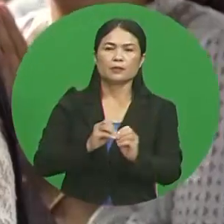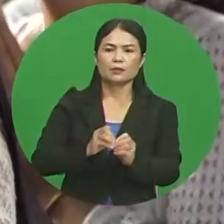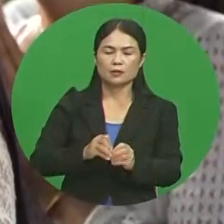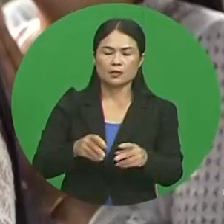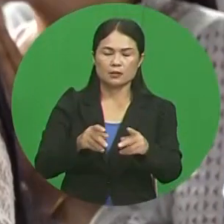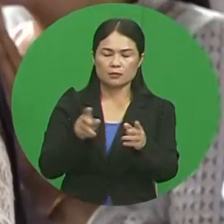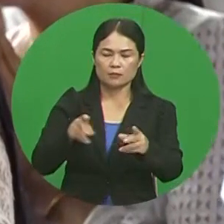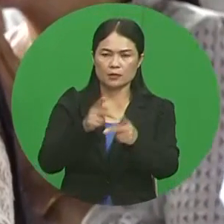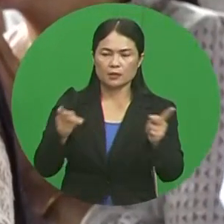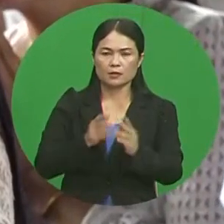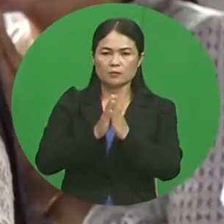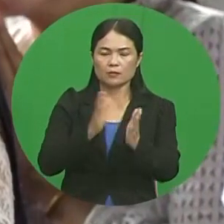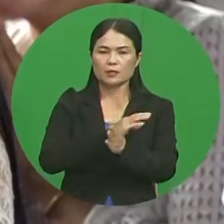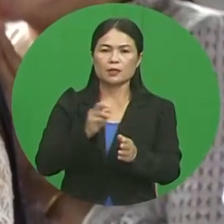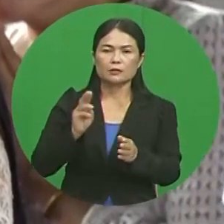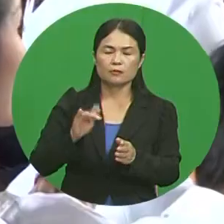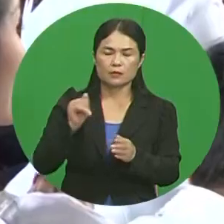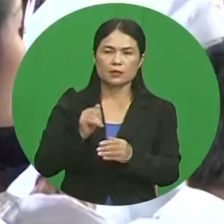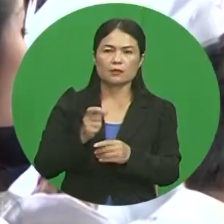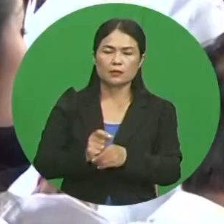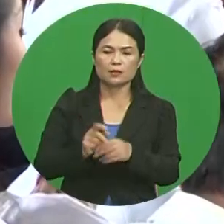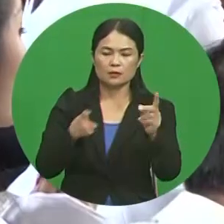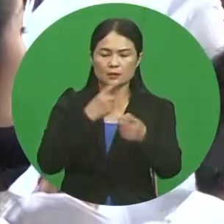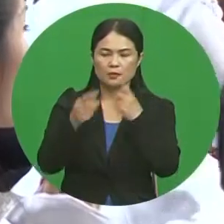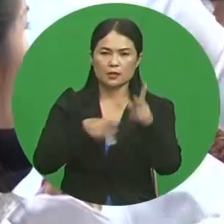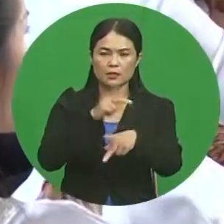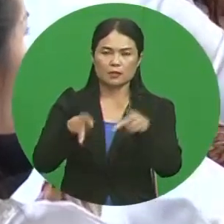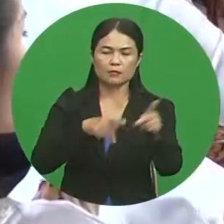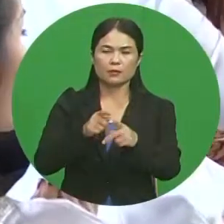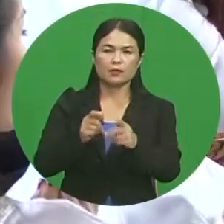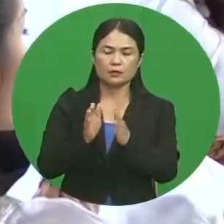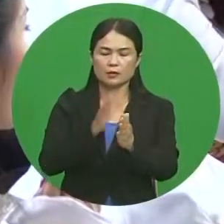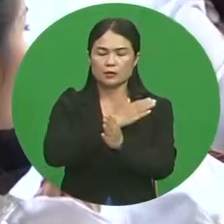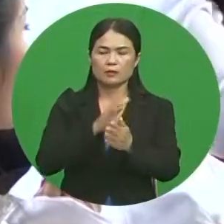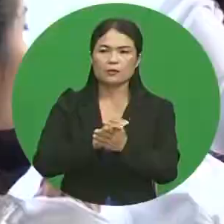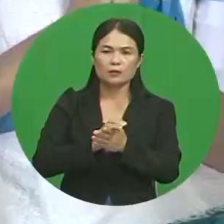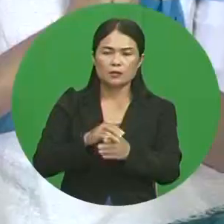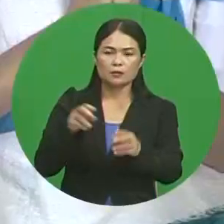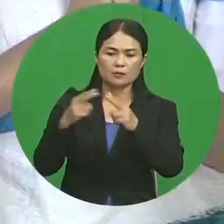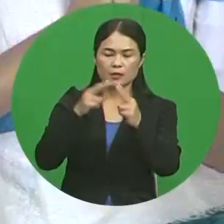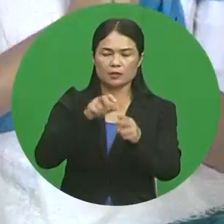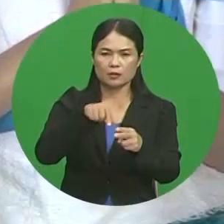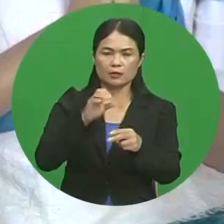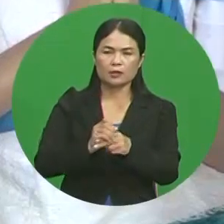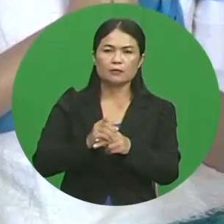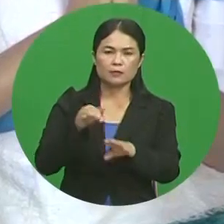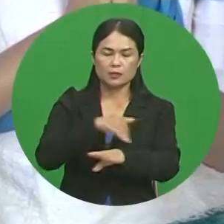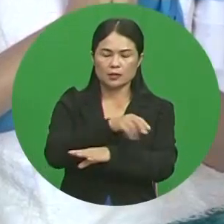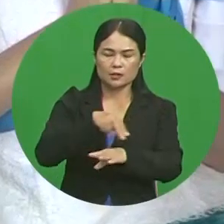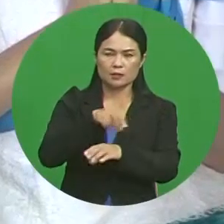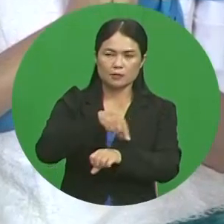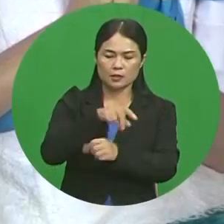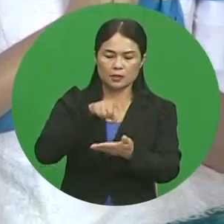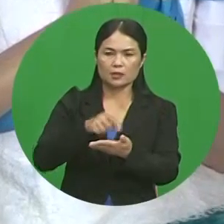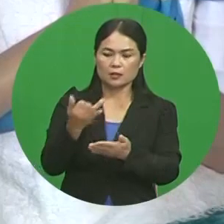លាអណ្ដែតនិងជួបសំណេះសំណាលជាមួយប្រជាពលរដ្ឋនិងពុទ្ធបរិស័ទឃុំក្រាំងយៅស្រុកស្អាងខេត្តកណ្ដាលនាព្រឹកថ្ងៃ